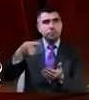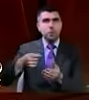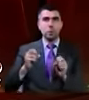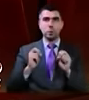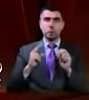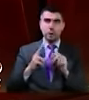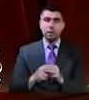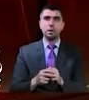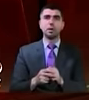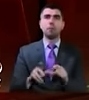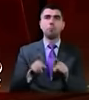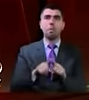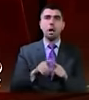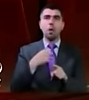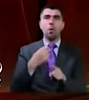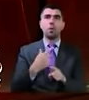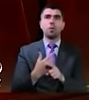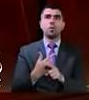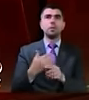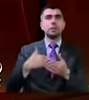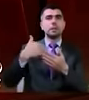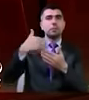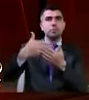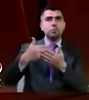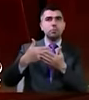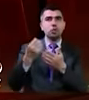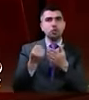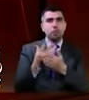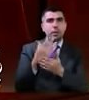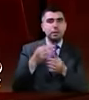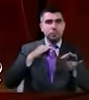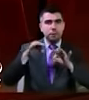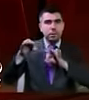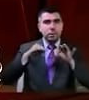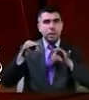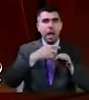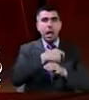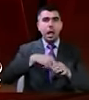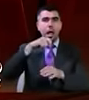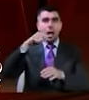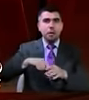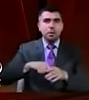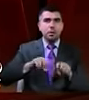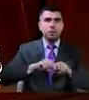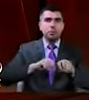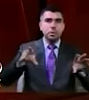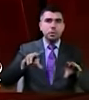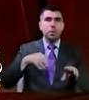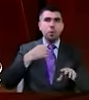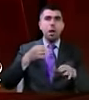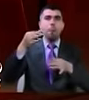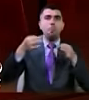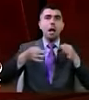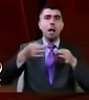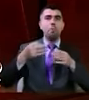غرف معتمدة ابتدائيا ومعتمدة استنافيا. الآن في التنظيم القضائي اللي غادي يتحل لكم غنعتمدوها أيضا على مستوى محكمة النقد.